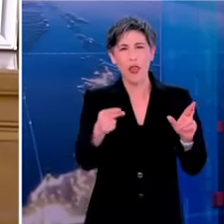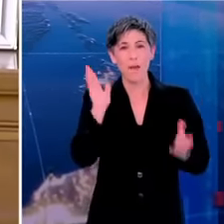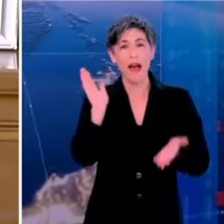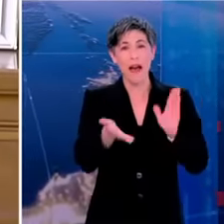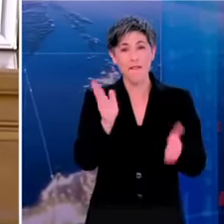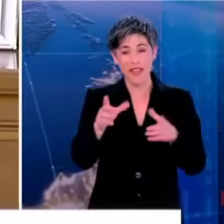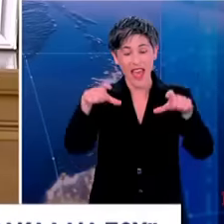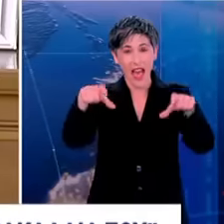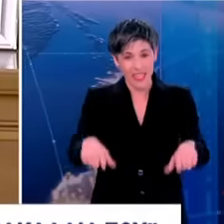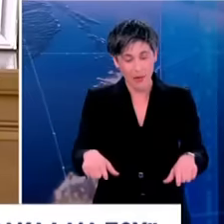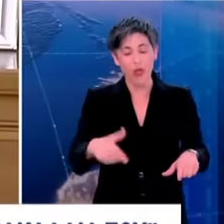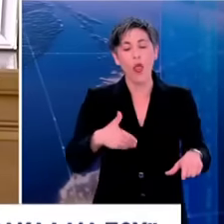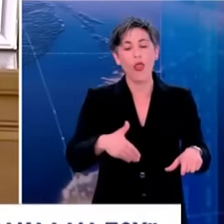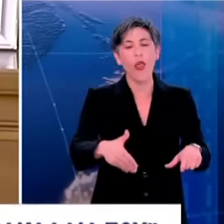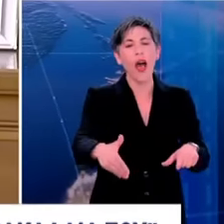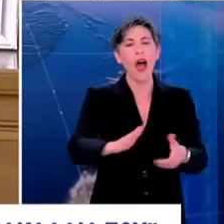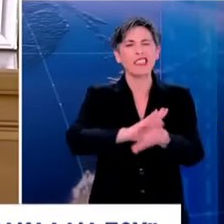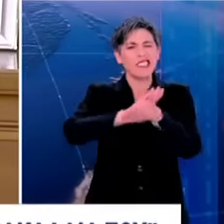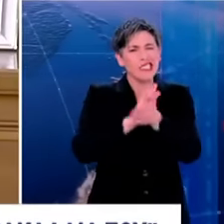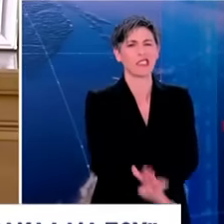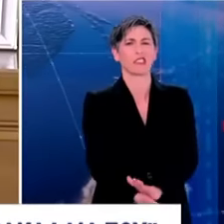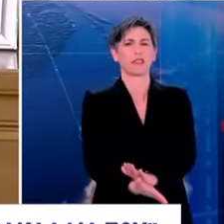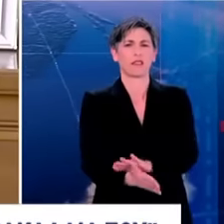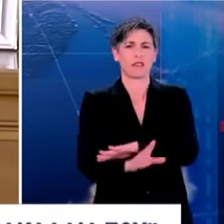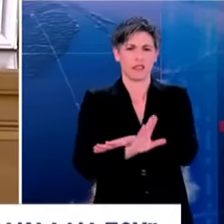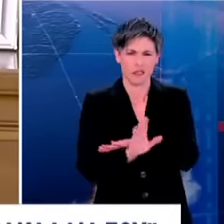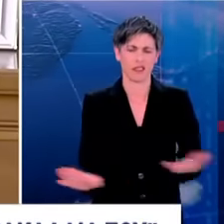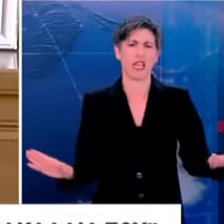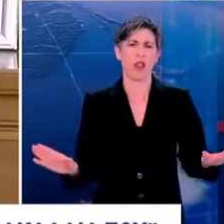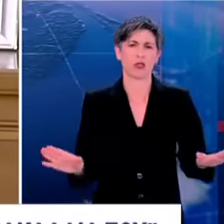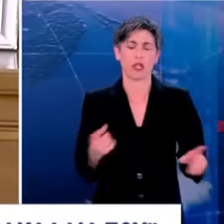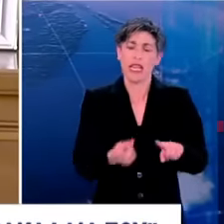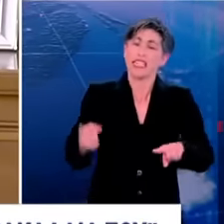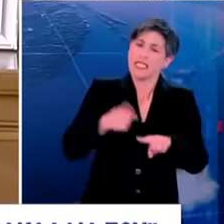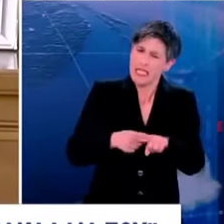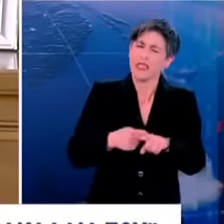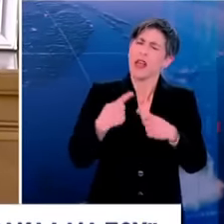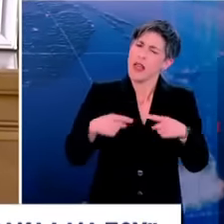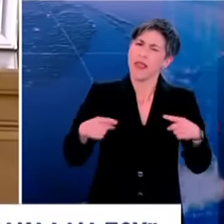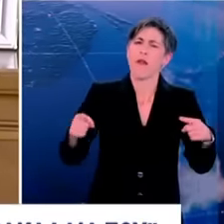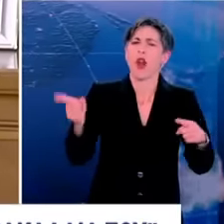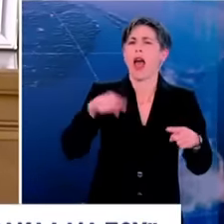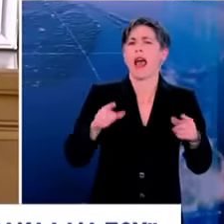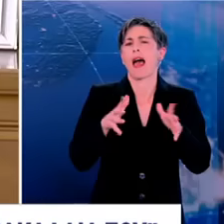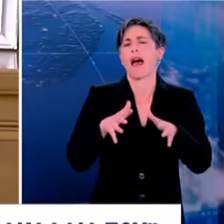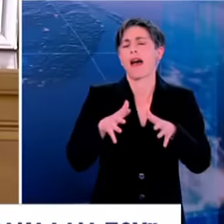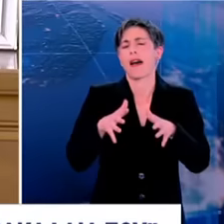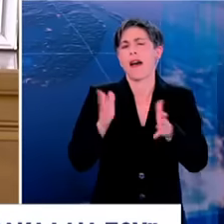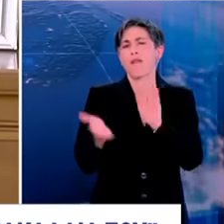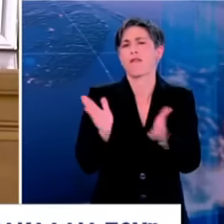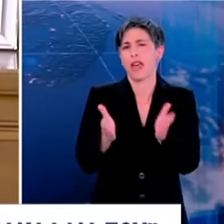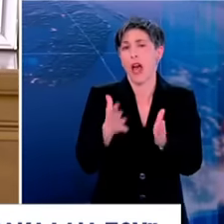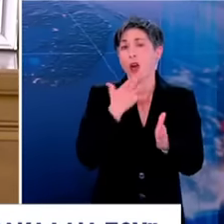της οπαδικής βίας και με τα διάφορα παρακλάδια του. Γιατί δεν είναι μόνο η οπαδική βία. Εδώ φαίνεται ότι τα πράγματα ήταν αρκετά